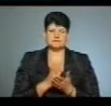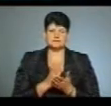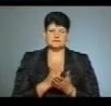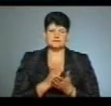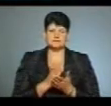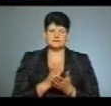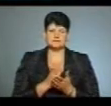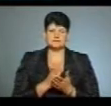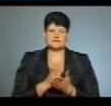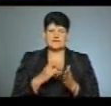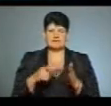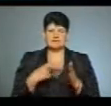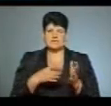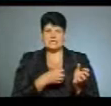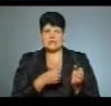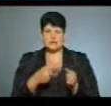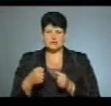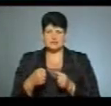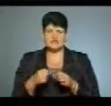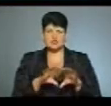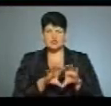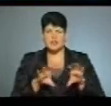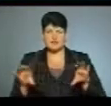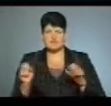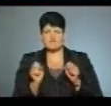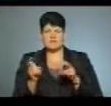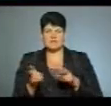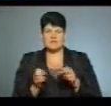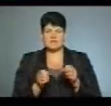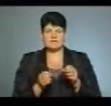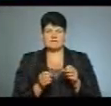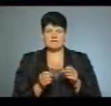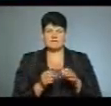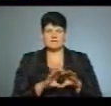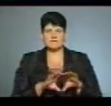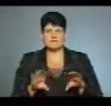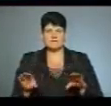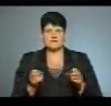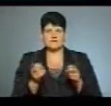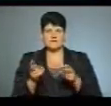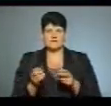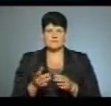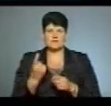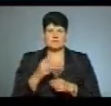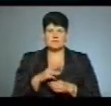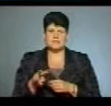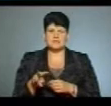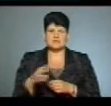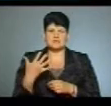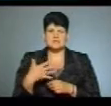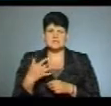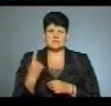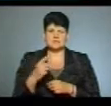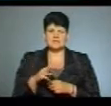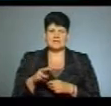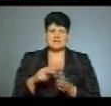ті двигуни, тягуни, і вони через шланги ті викидають просто продовження шланги в будь-яку територію. 1,50 – 1,70 метра, то буде